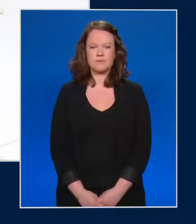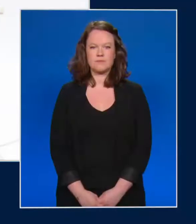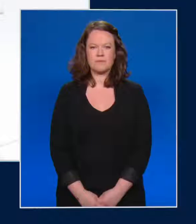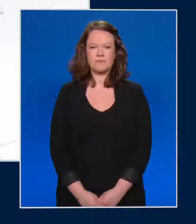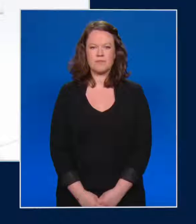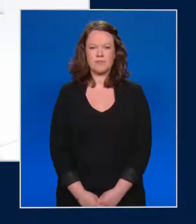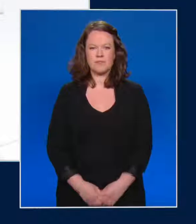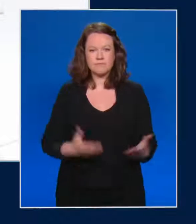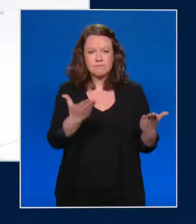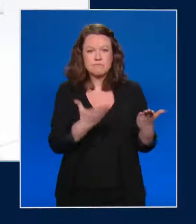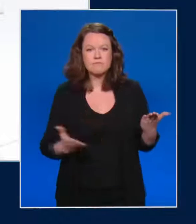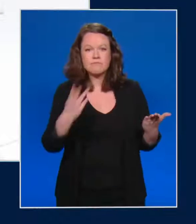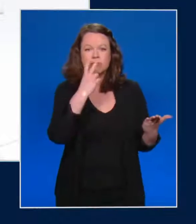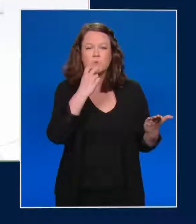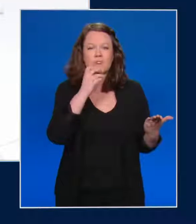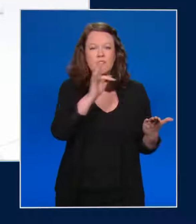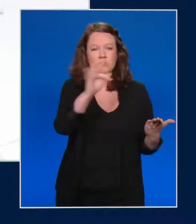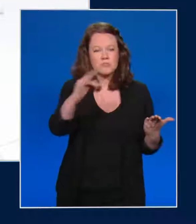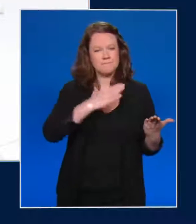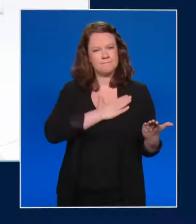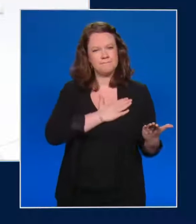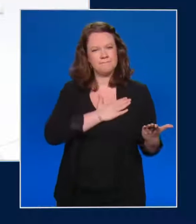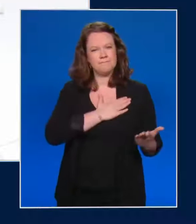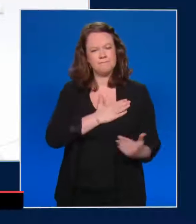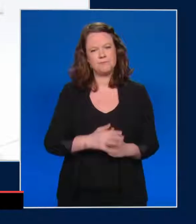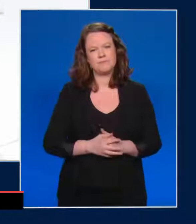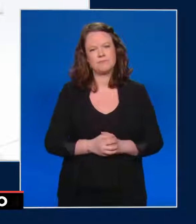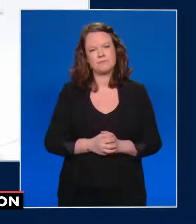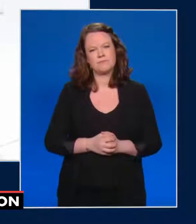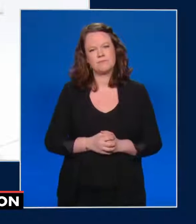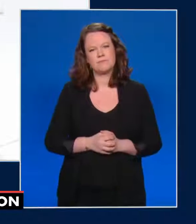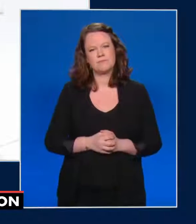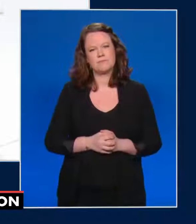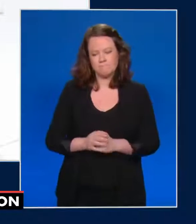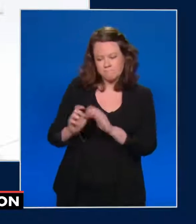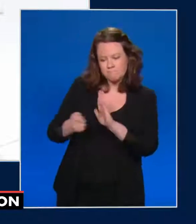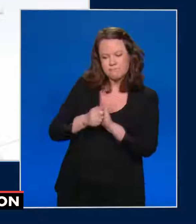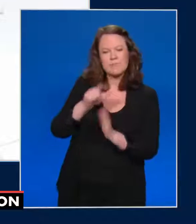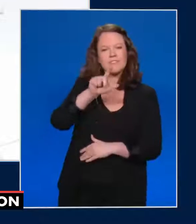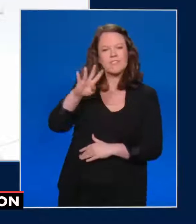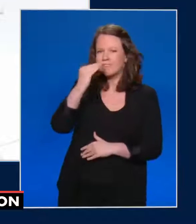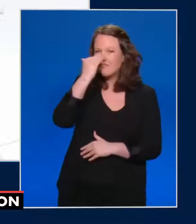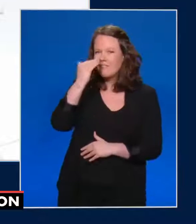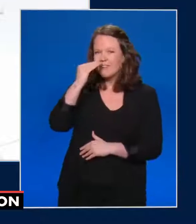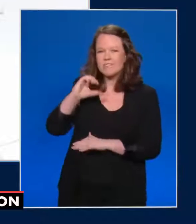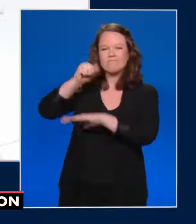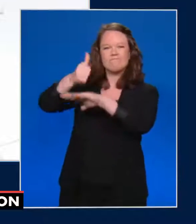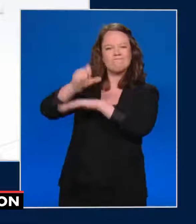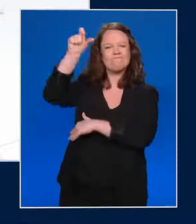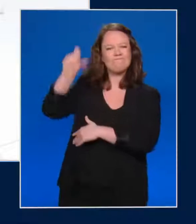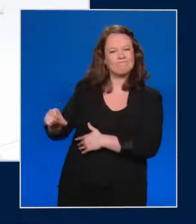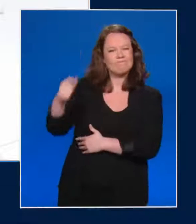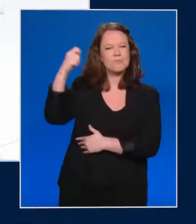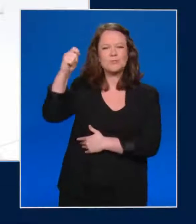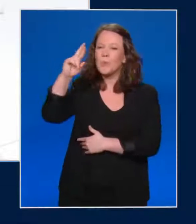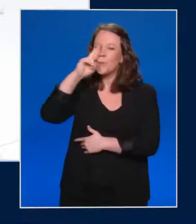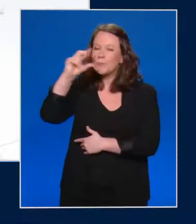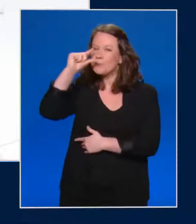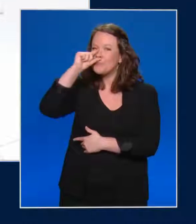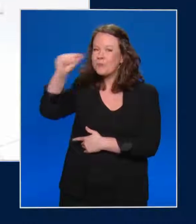françaises français mes chers compatriotes depuis l'attaqué brutale lancée par le président poutine contre l'ukraine le 24